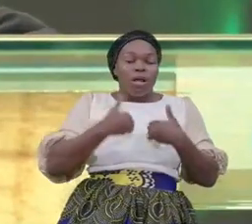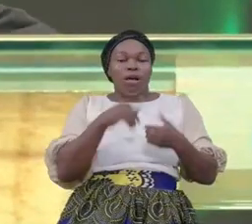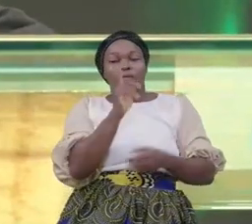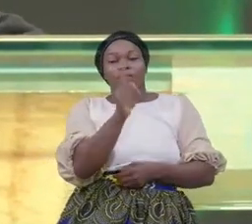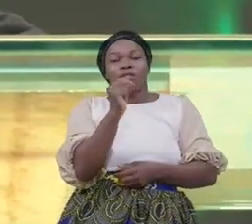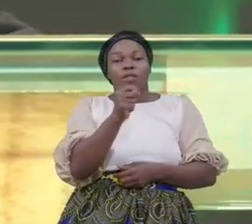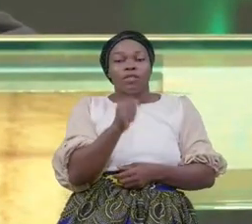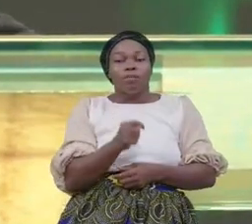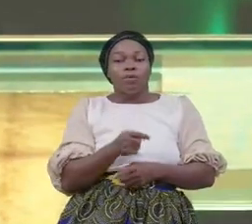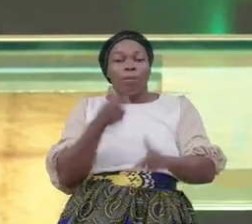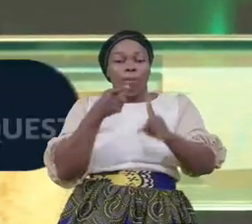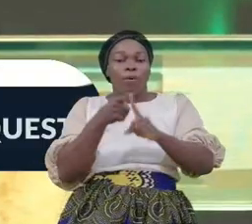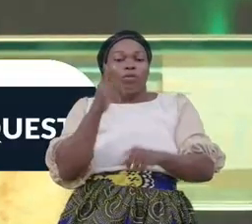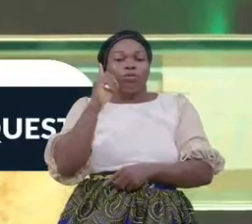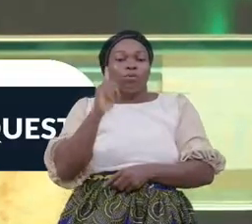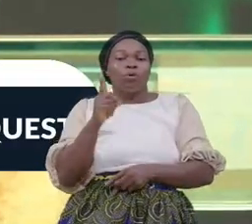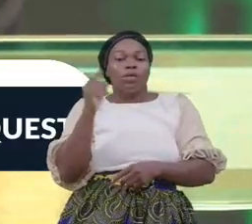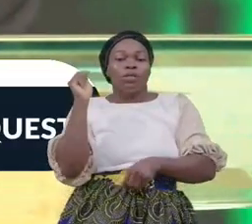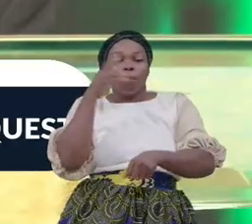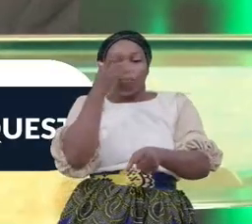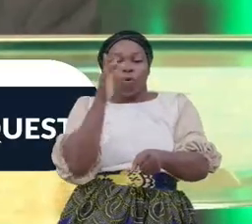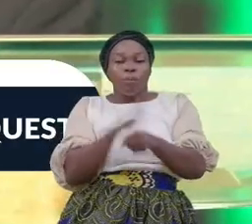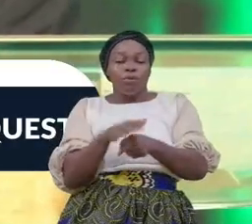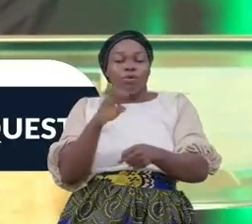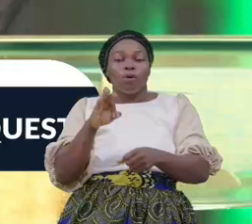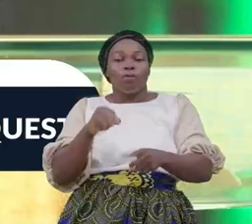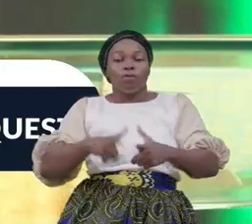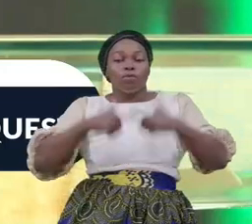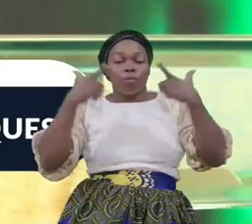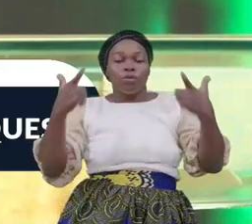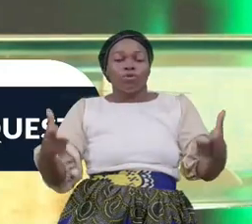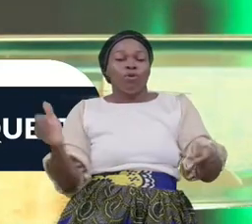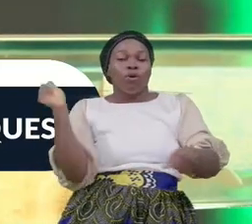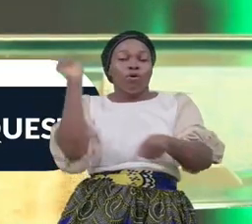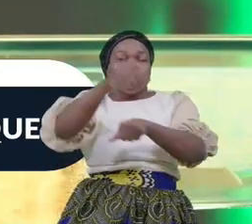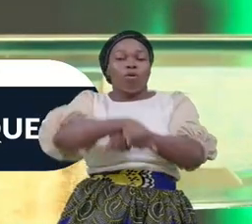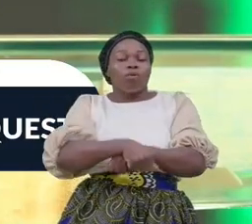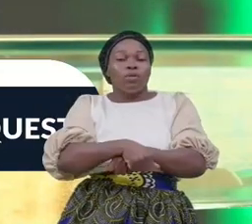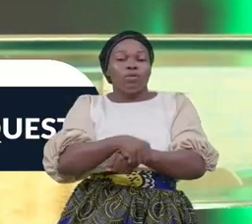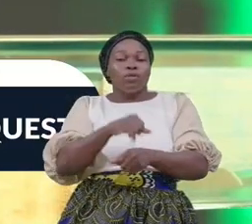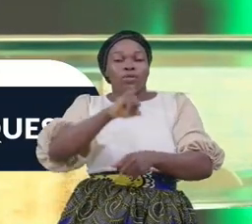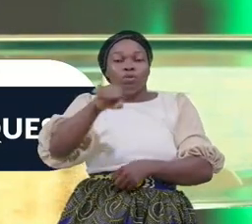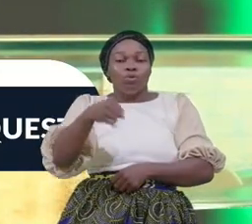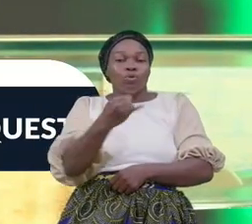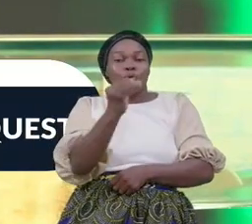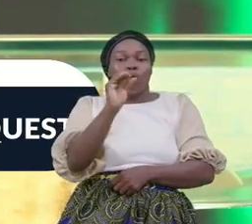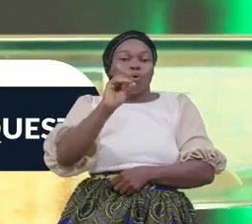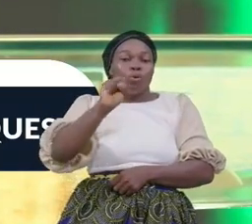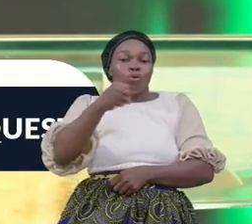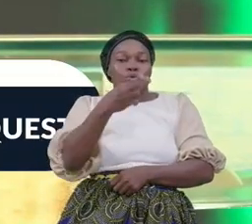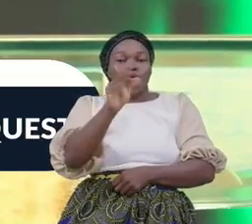la promesse de la conquête surnaturelle. Revenons à Josué au chapitre 6,